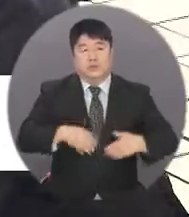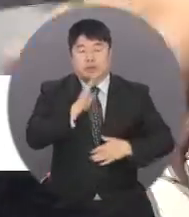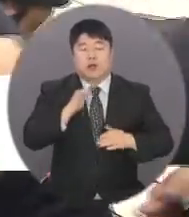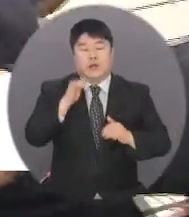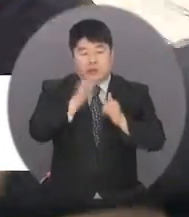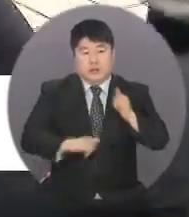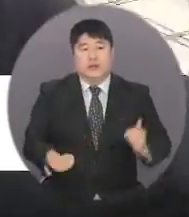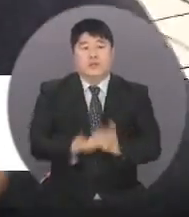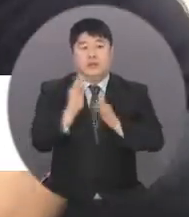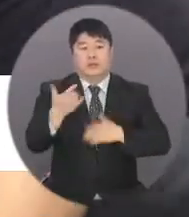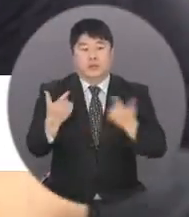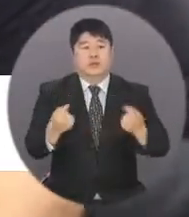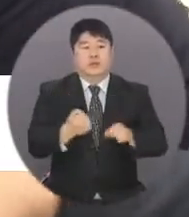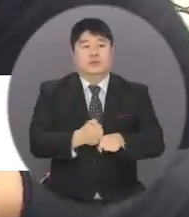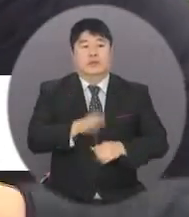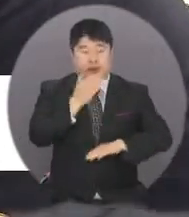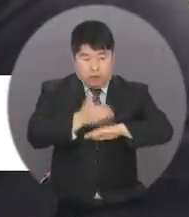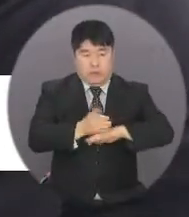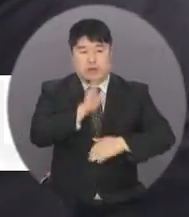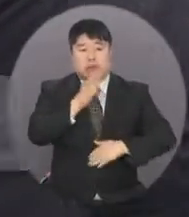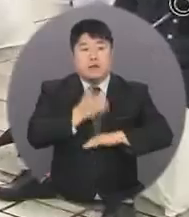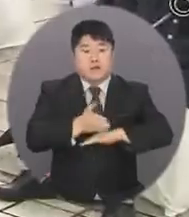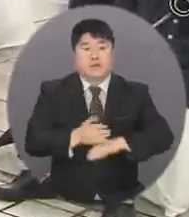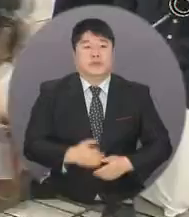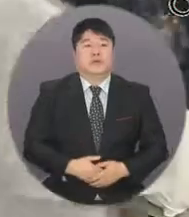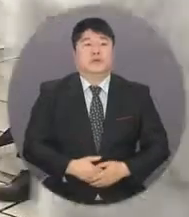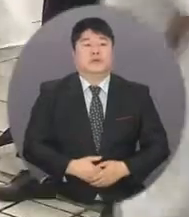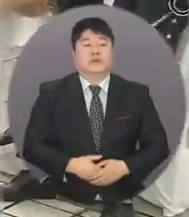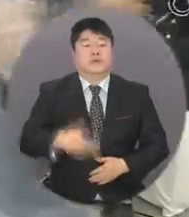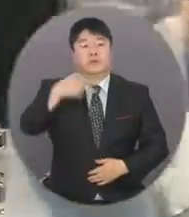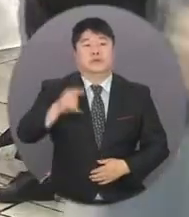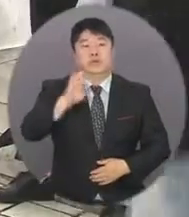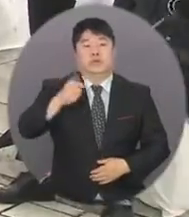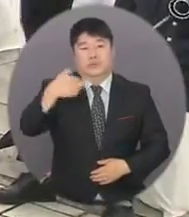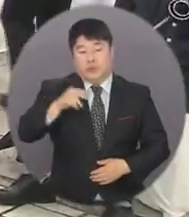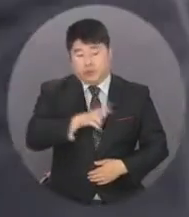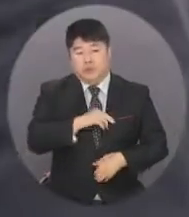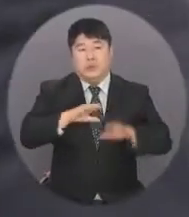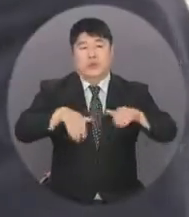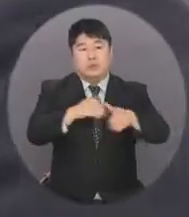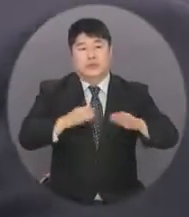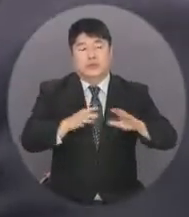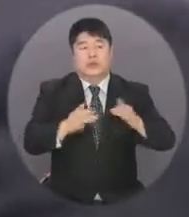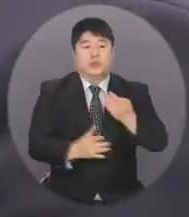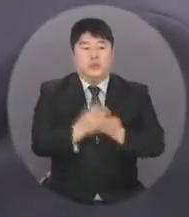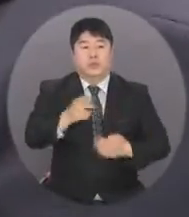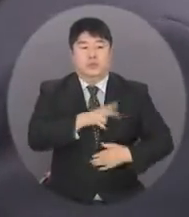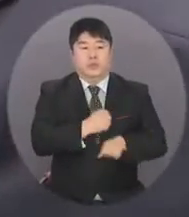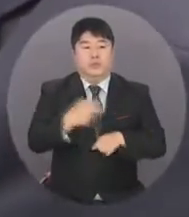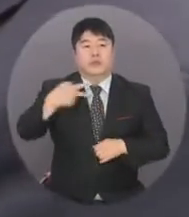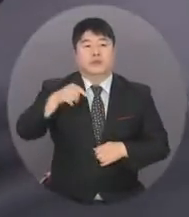예. 되겠습니다. 아유, 예. 감사합니다. 예. 정말로 감사합니다. 예. 정운천 의원은 당의 국민통합위원장으로, 성일정